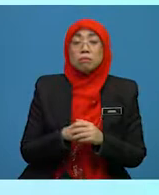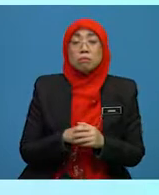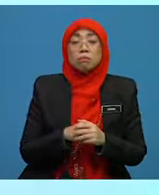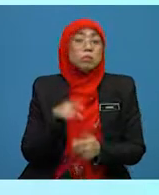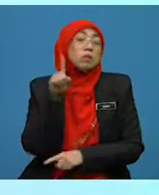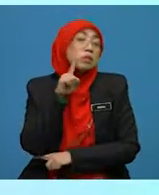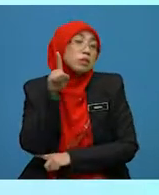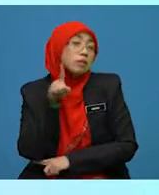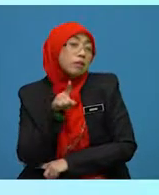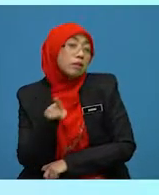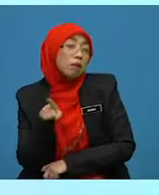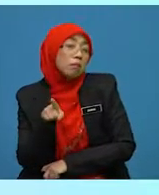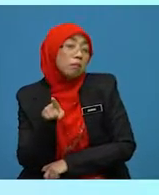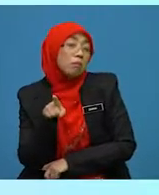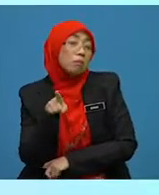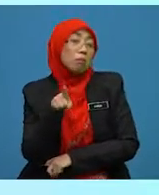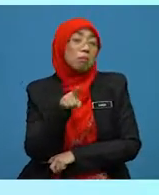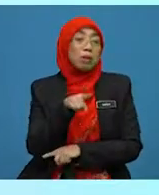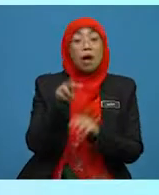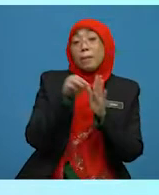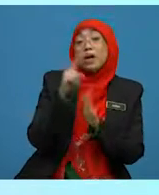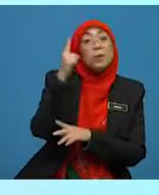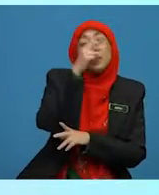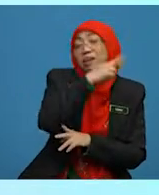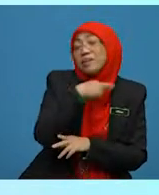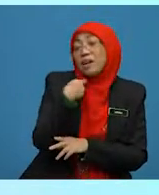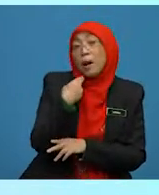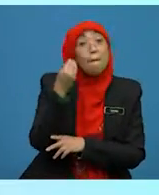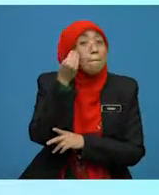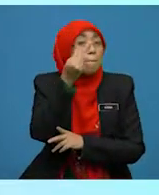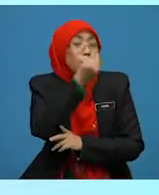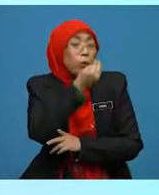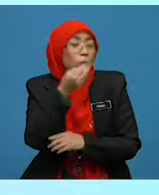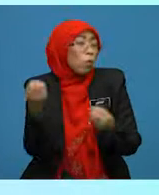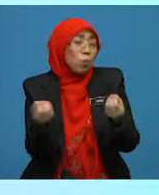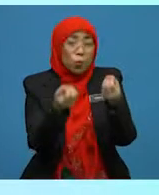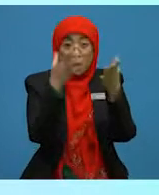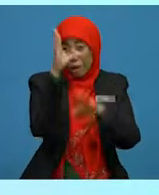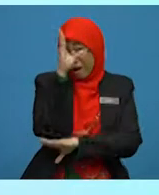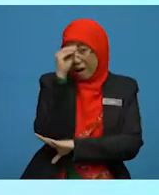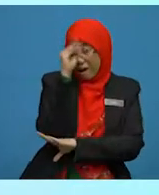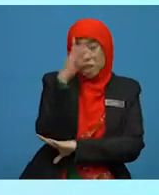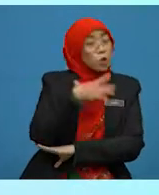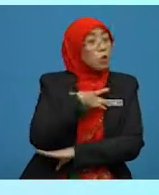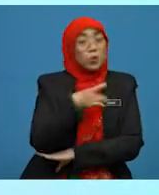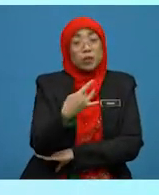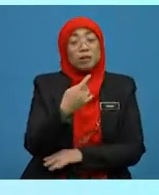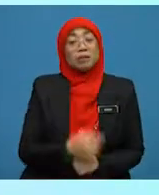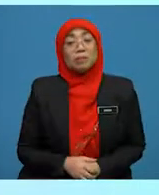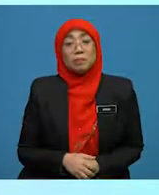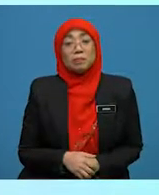Zainab merupakan bunga yang menawan hati ramai jejaka di kampung itu,